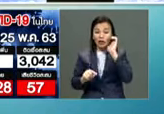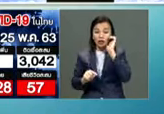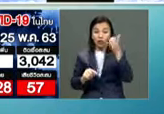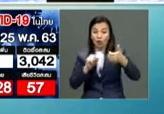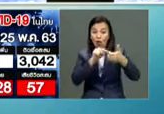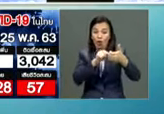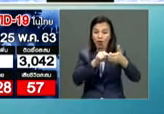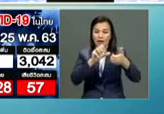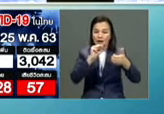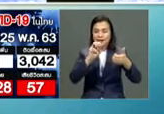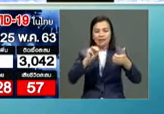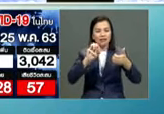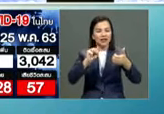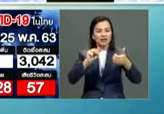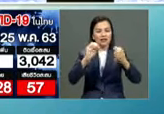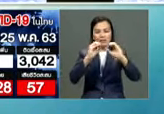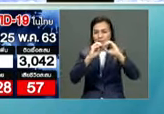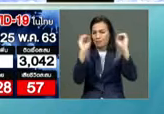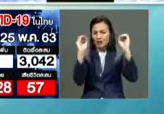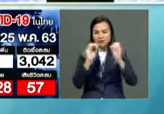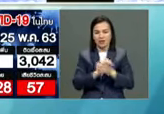ต้องเรียนว่านะครับในระบบผัดฟอร์มไทยชนะยังไม่มีการส่งSMS